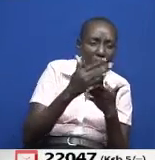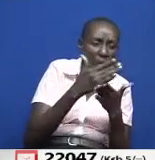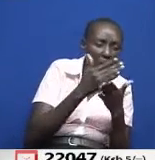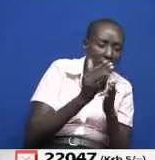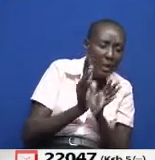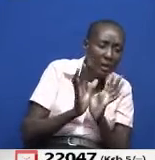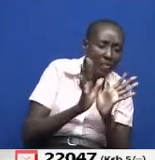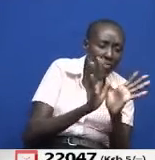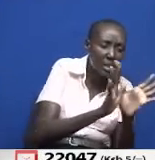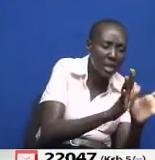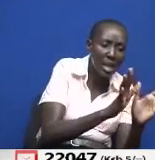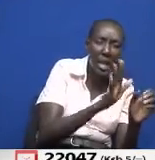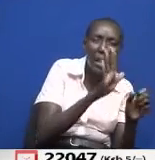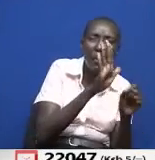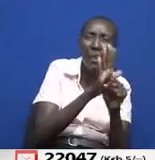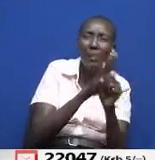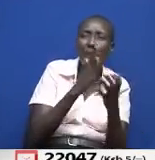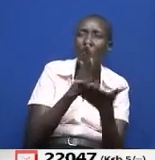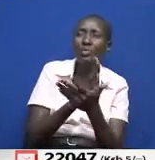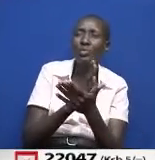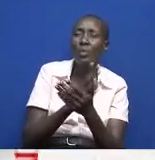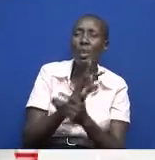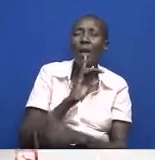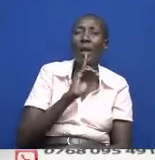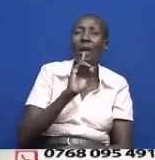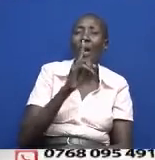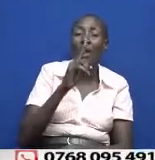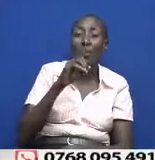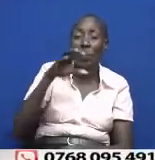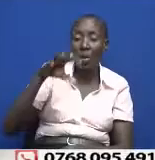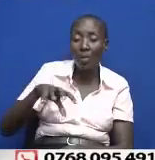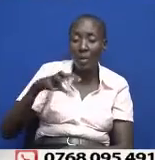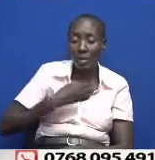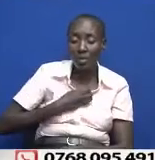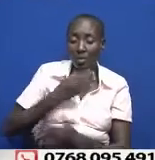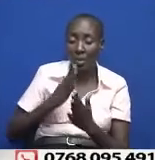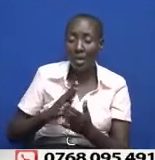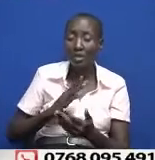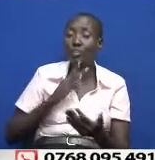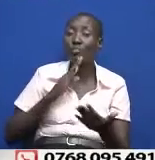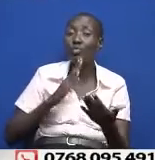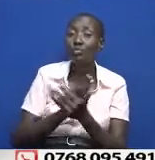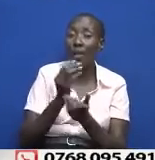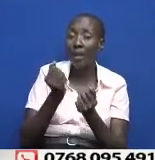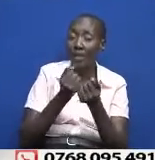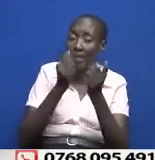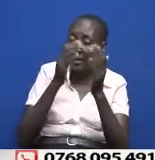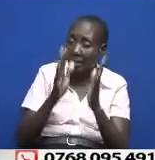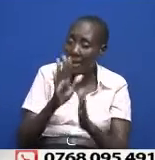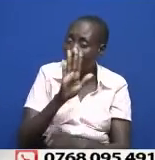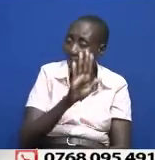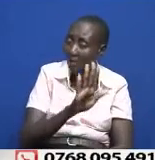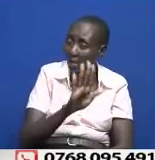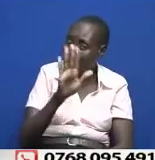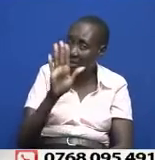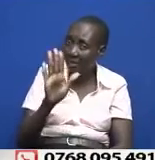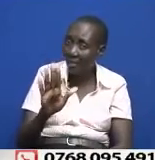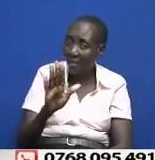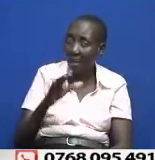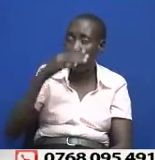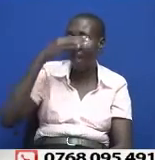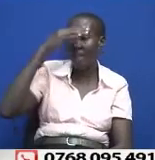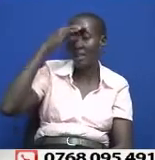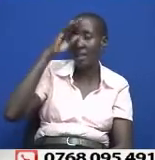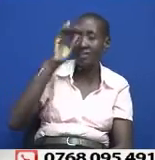ni watu wengi sana? Aliwaonya wamiliki wa matatu kuhakikisha kuwa madereva wanaoendesha magari yao hawakunywi